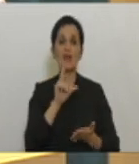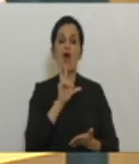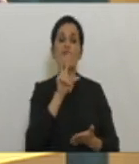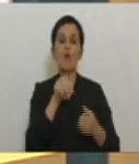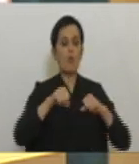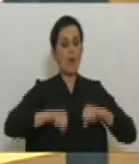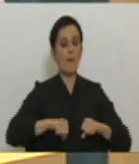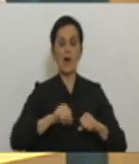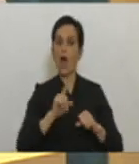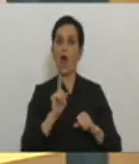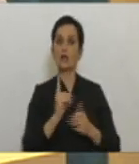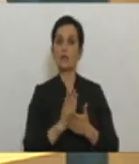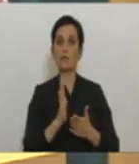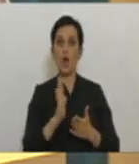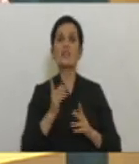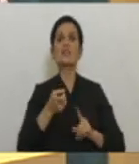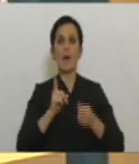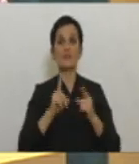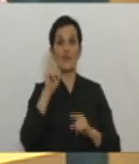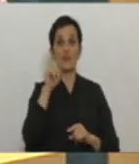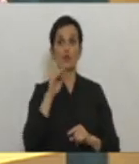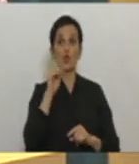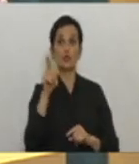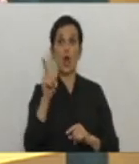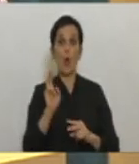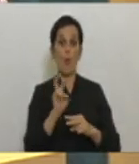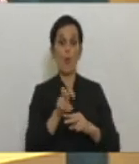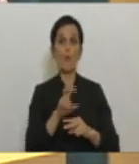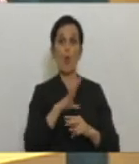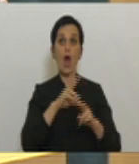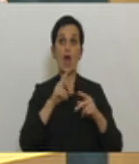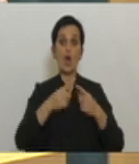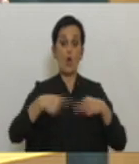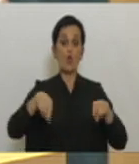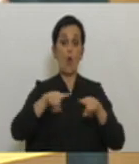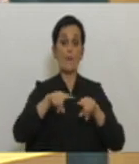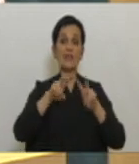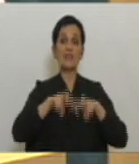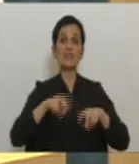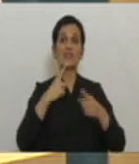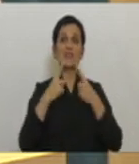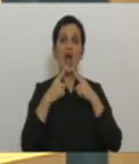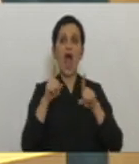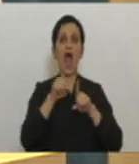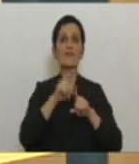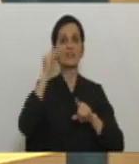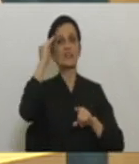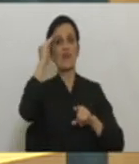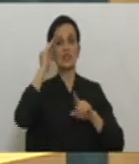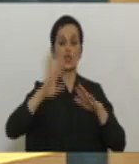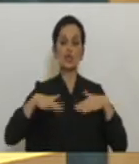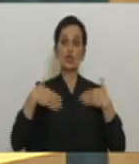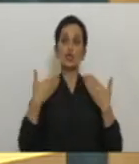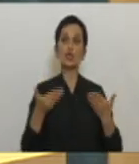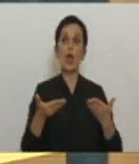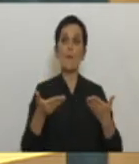არა მაგრამ ნამდვილად ვიცი როდესაც ის მოსულიყო საკომიტეტო განხილვაზე ასეთი ვერსია შემოგთავაზა